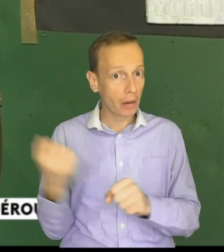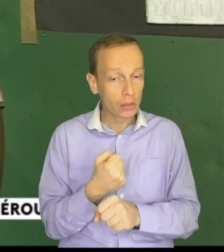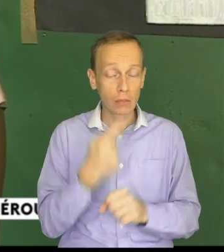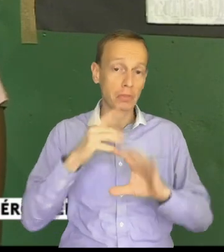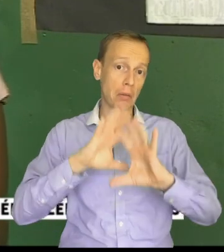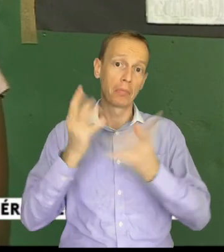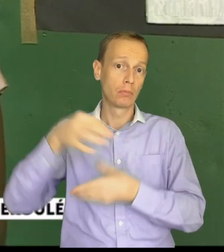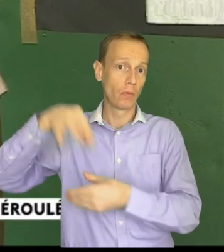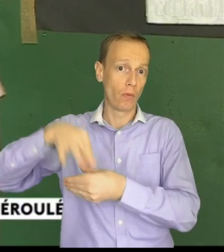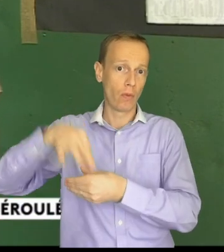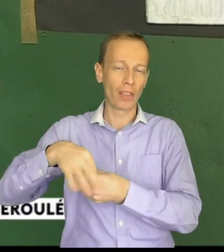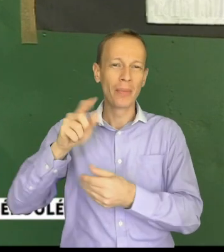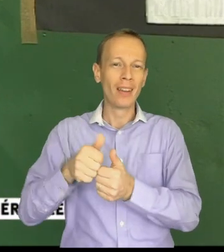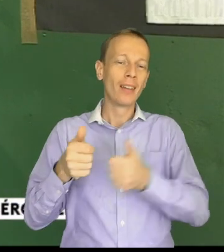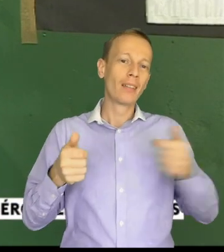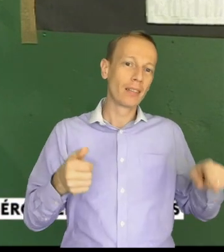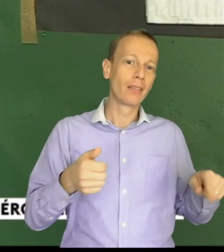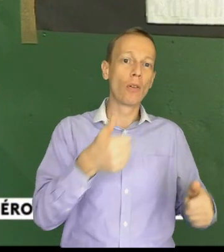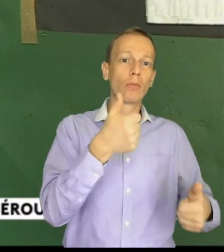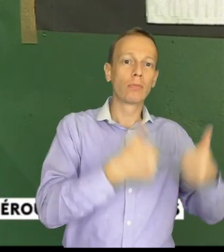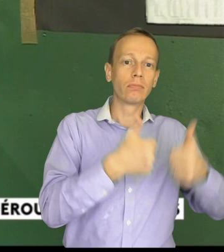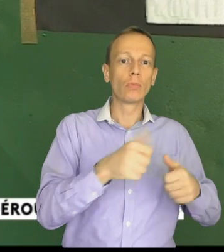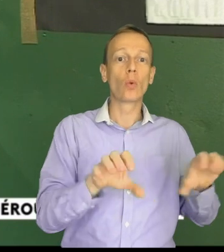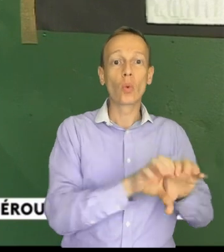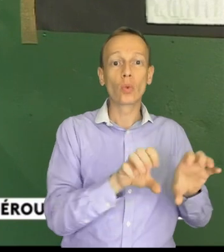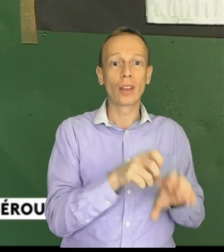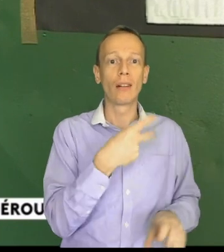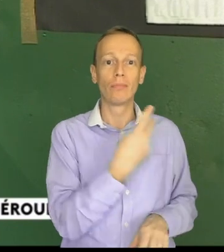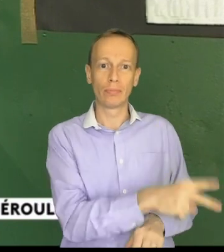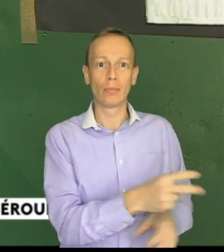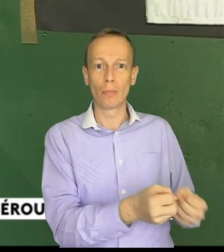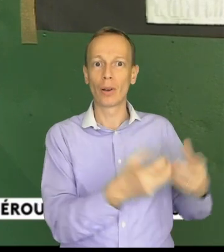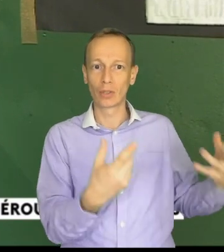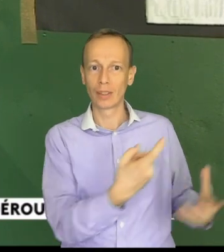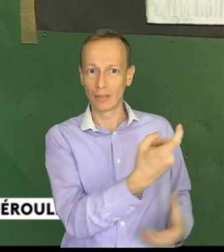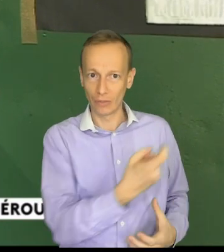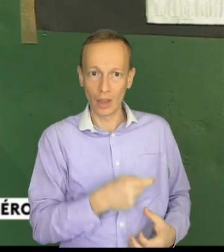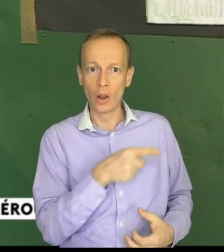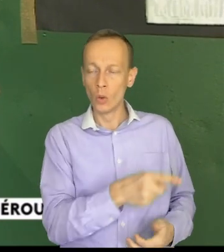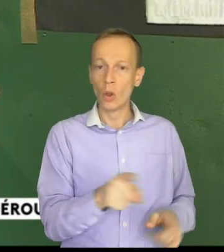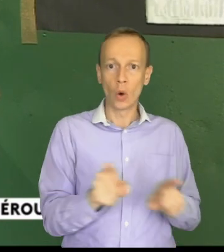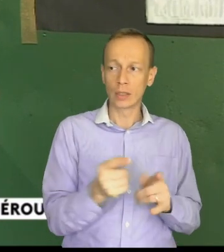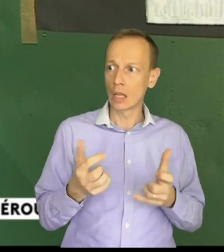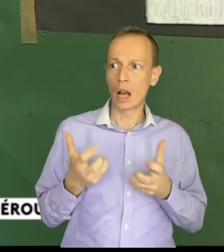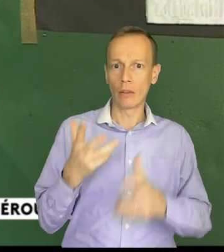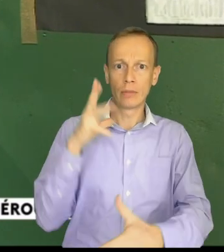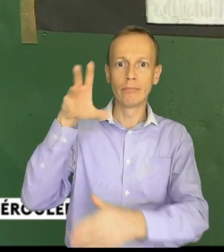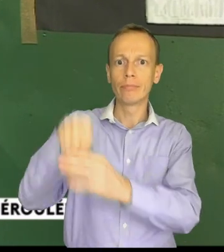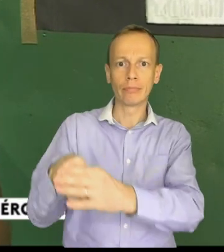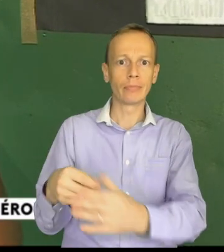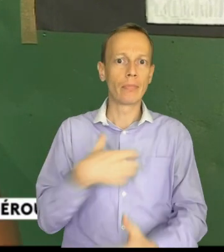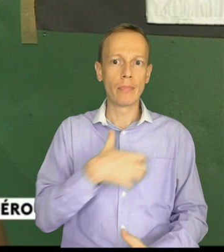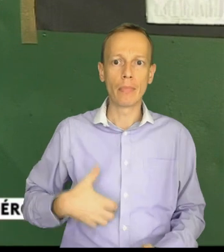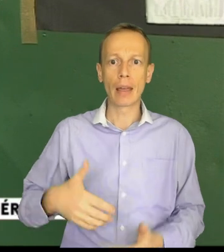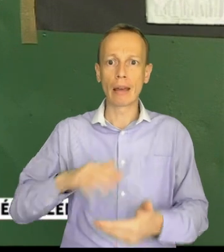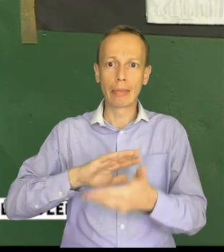Mais il semblerait que son cousin Teva Hanere, issu de la majorité en place, brigue également le poste de maire délégué, ce